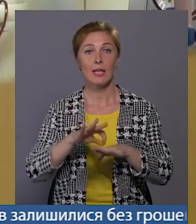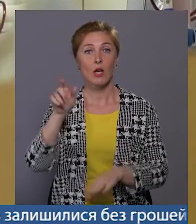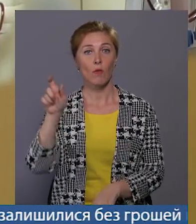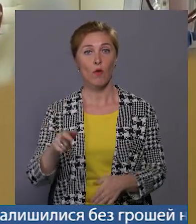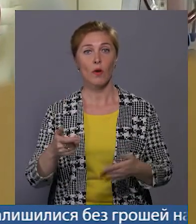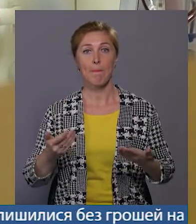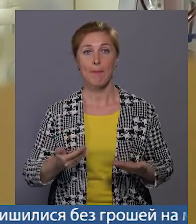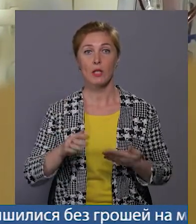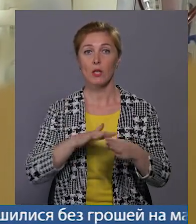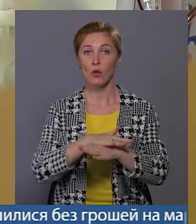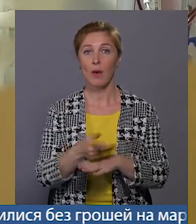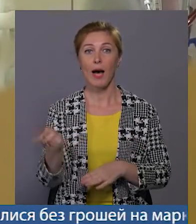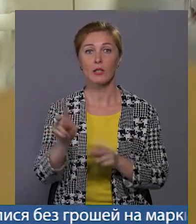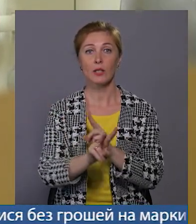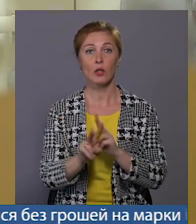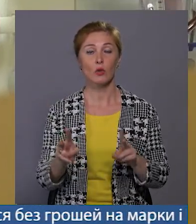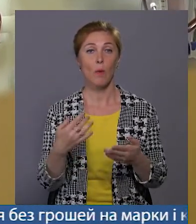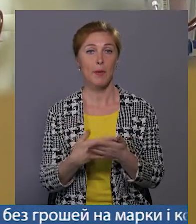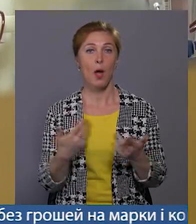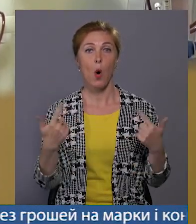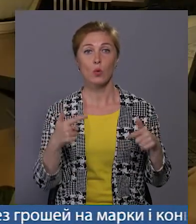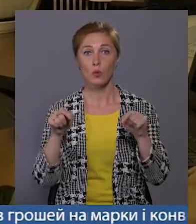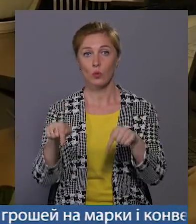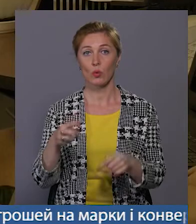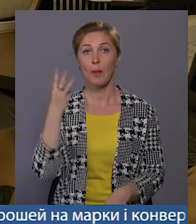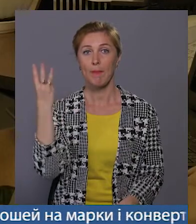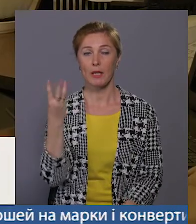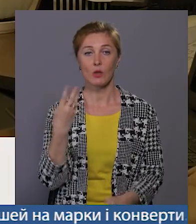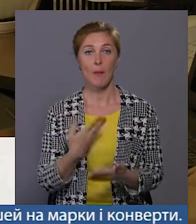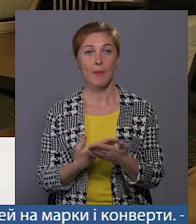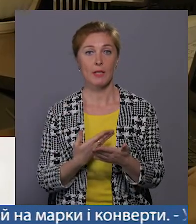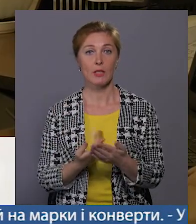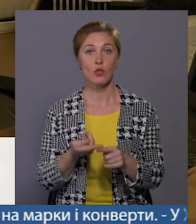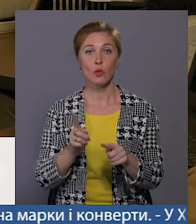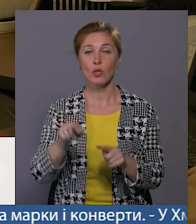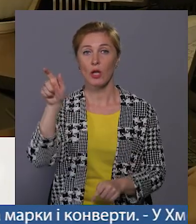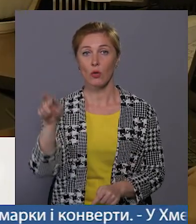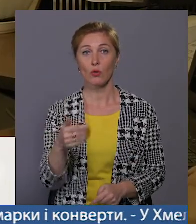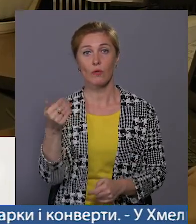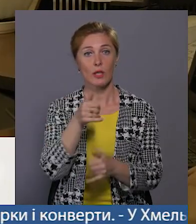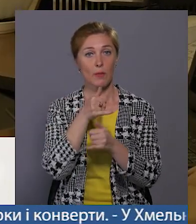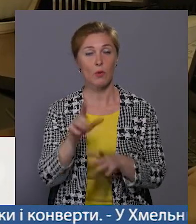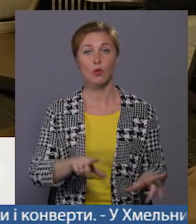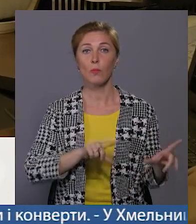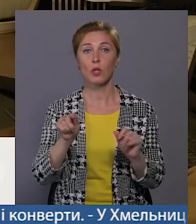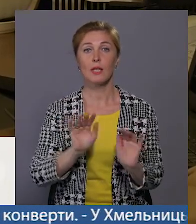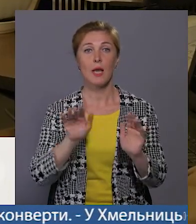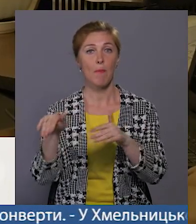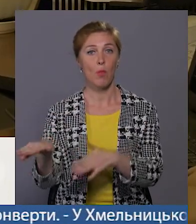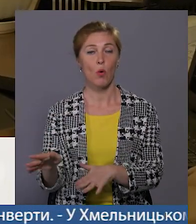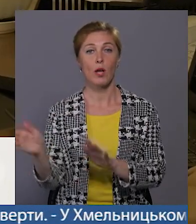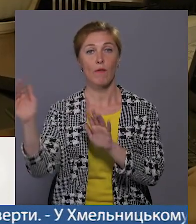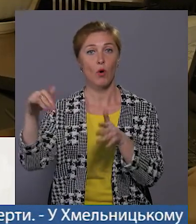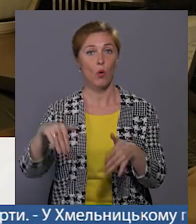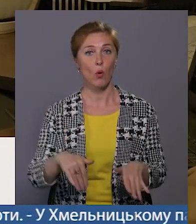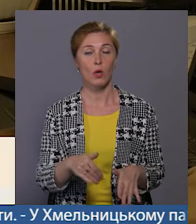мешканців громади, а й тих, хто, приміром, гостює у Хмельницькому. Практично ці люди, вони не можуть поїхати на море, не можуть поїхати в гори, не